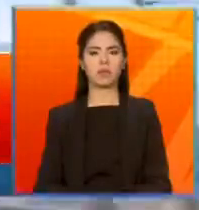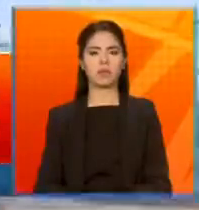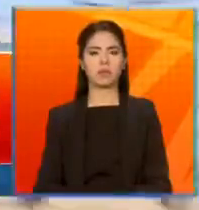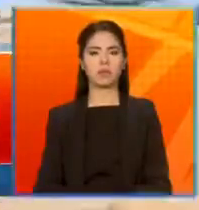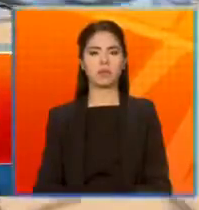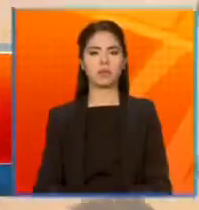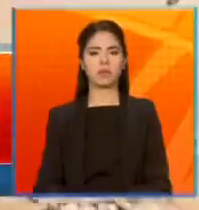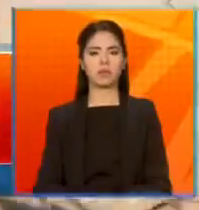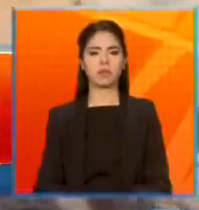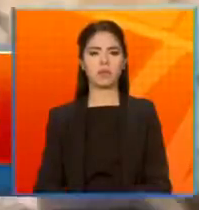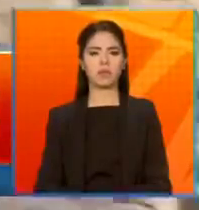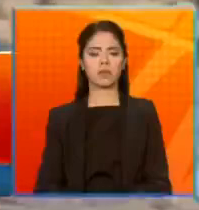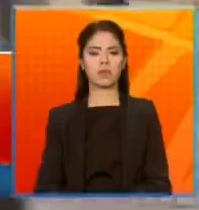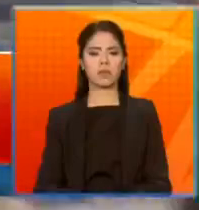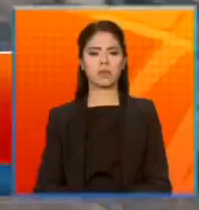Vurdu abi, vurdu.